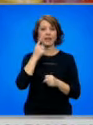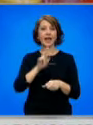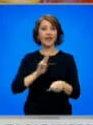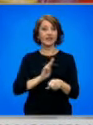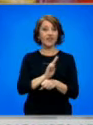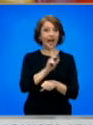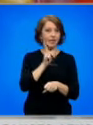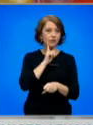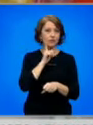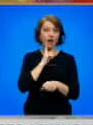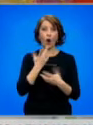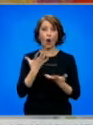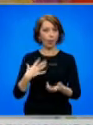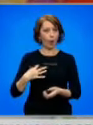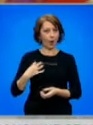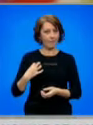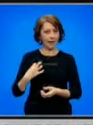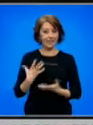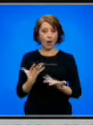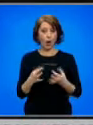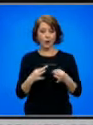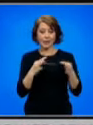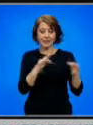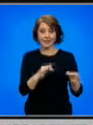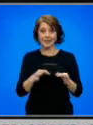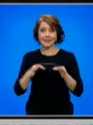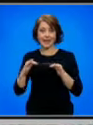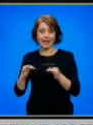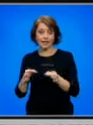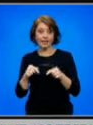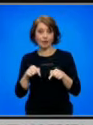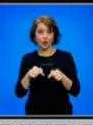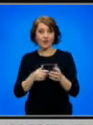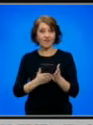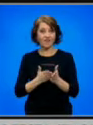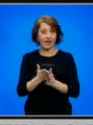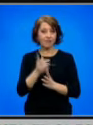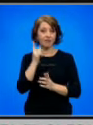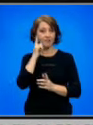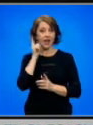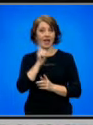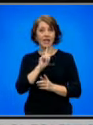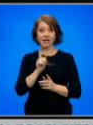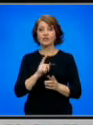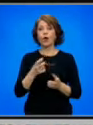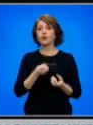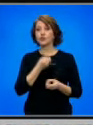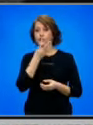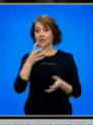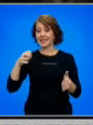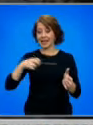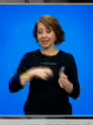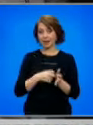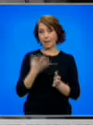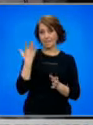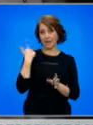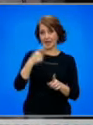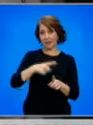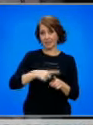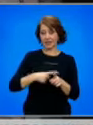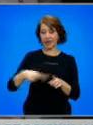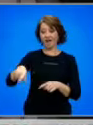души. Но колко е опасен и колко е заразен новият вариант, за сега не е ясно. Случаите са регистрирани миналия месец и всички са в района на